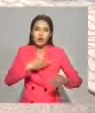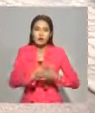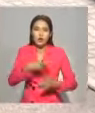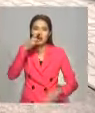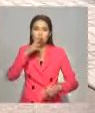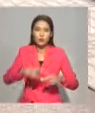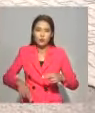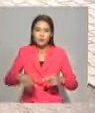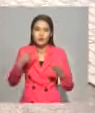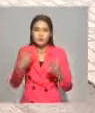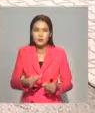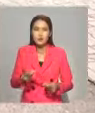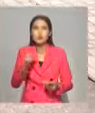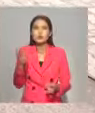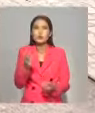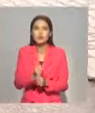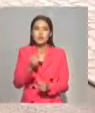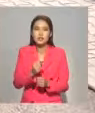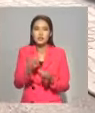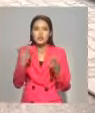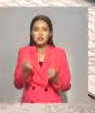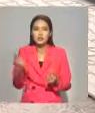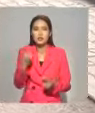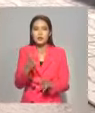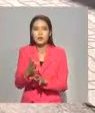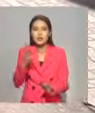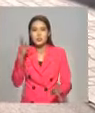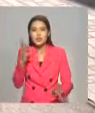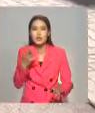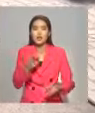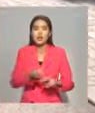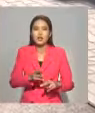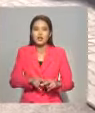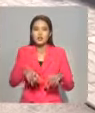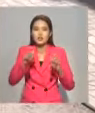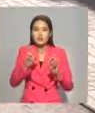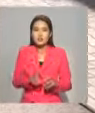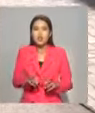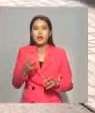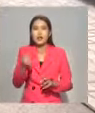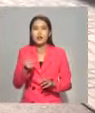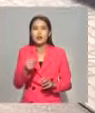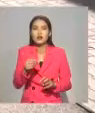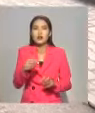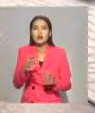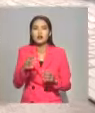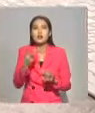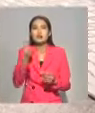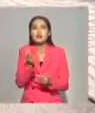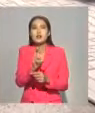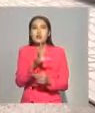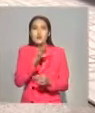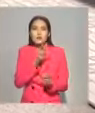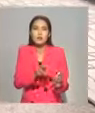жоғалып кетсе не істеу керек? Әрине, алдымен ентелеп ентігіп айналаңызды барады деген жерлерді іздейсіз.